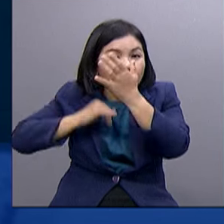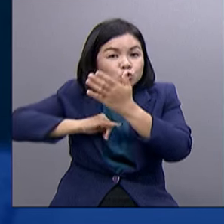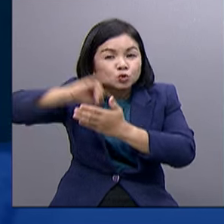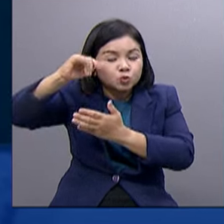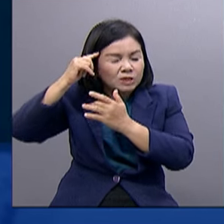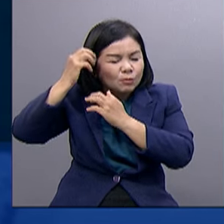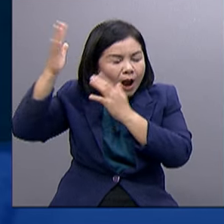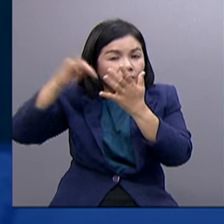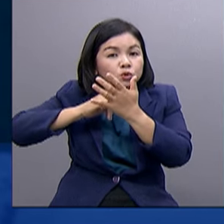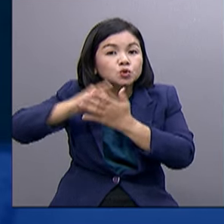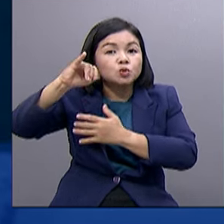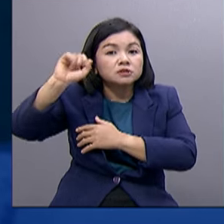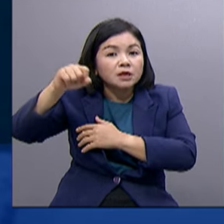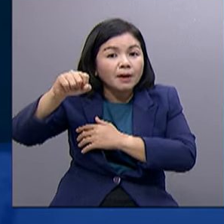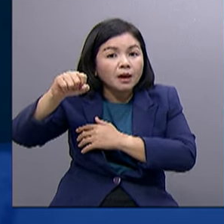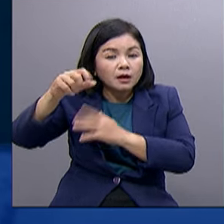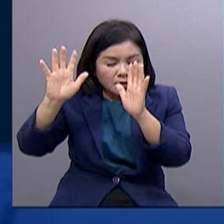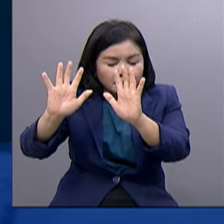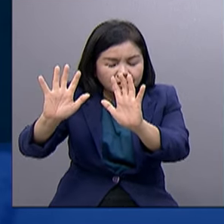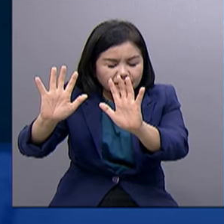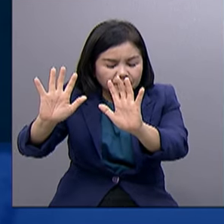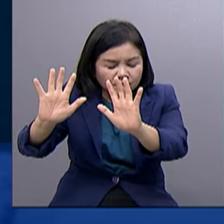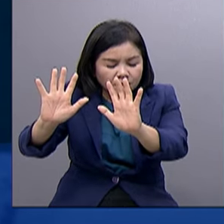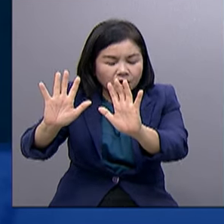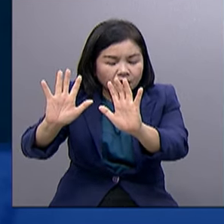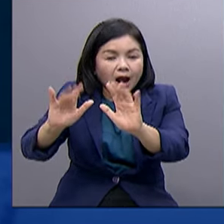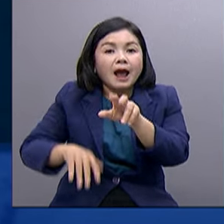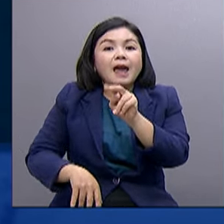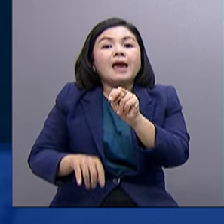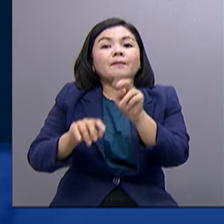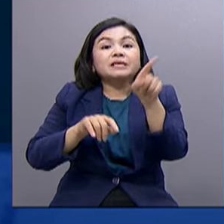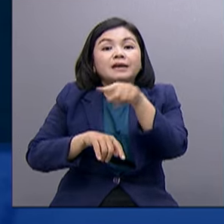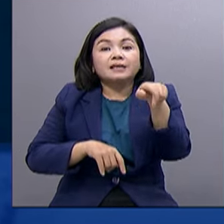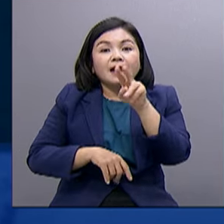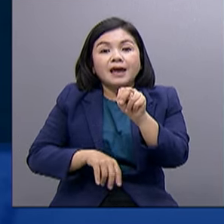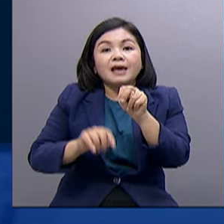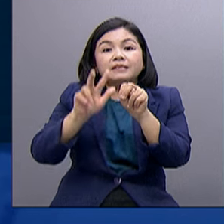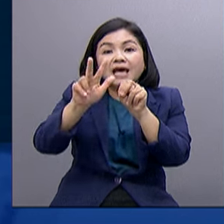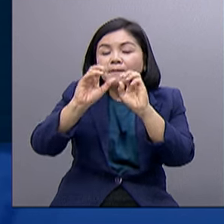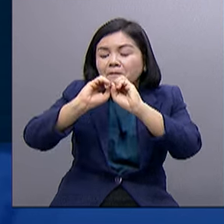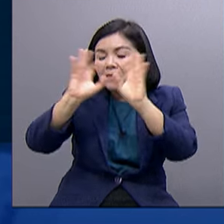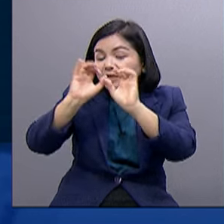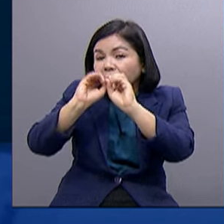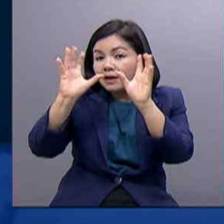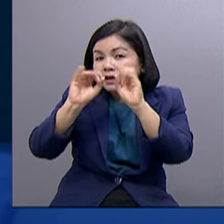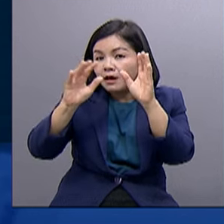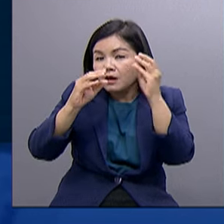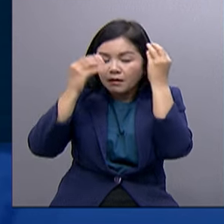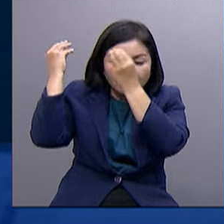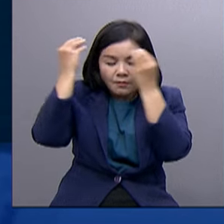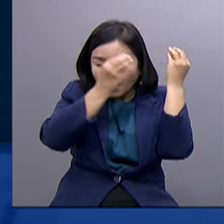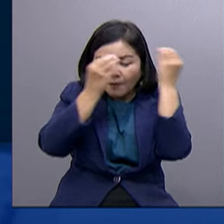ไม่ใช่เนี่ยเดี๋ยวตอนที่ผมสับสนสลาก N3 เนี่ยนะครับมันยังไม่ชัดเจนพอดีผมไปสับสนกับหวยเกษีย